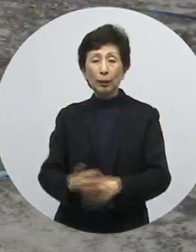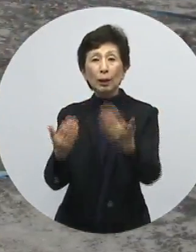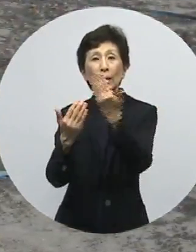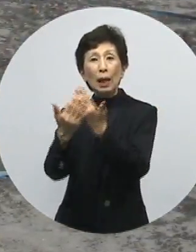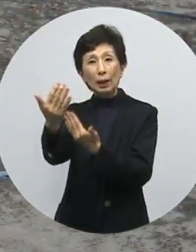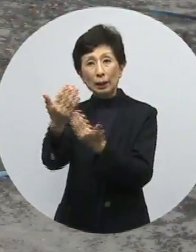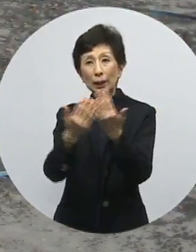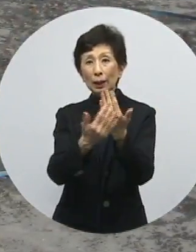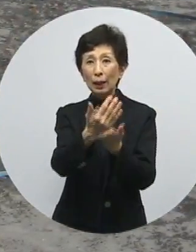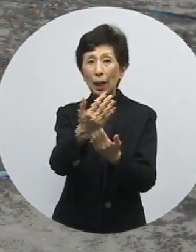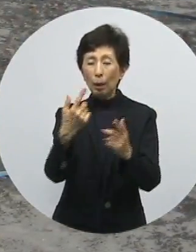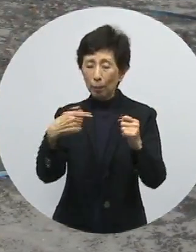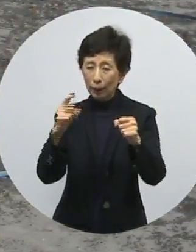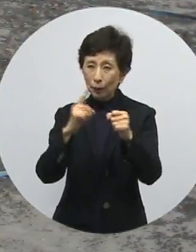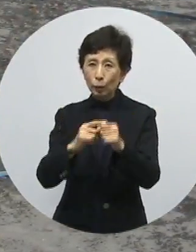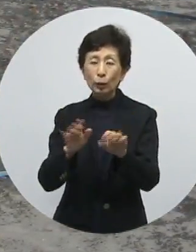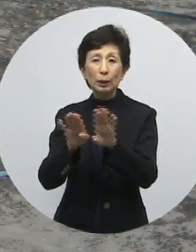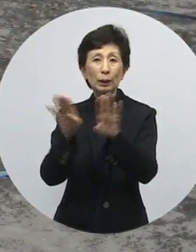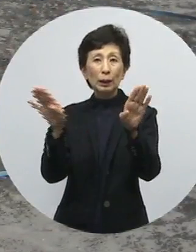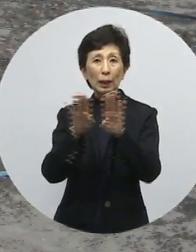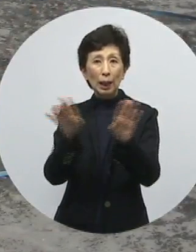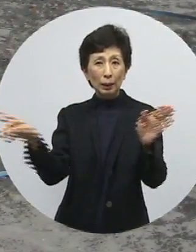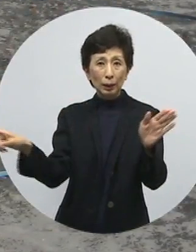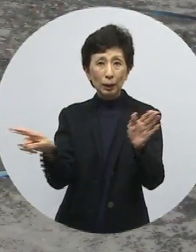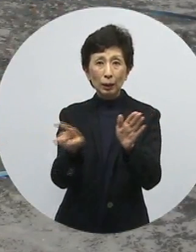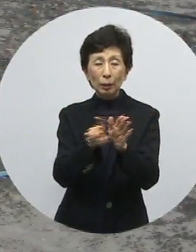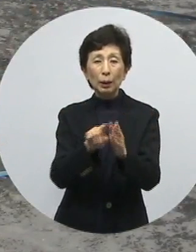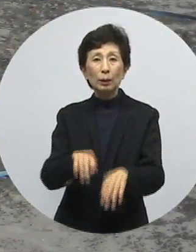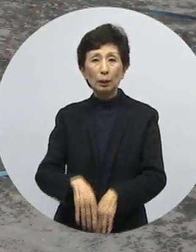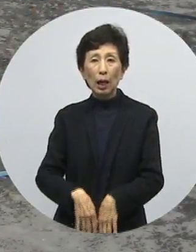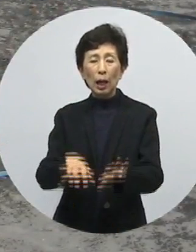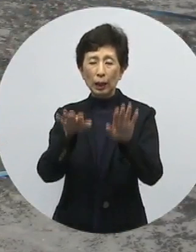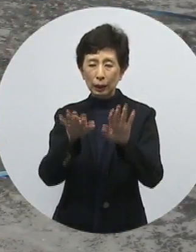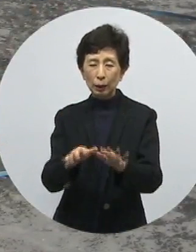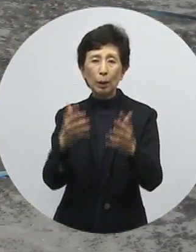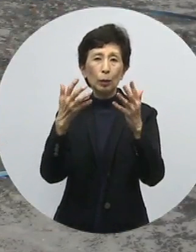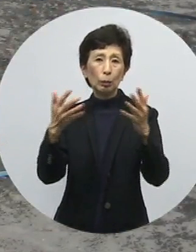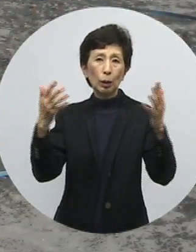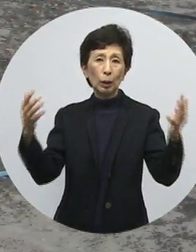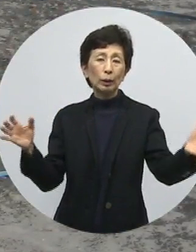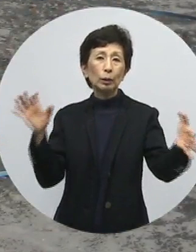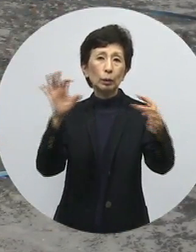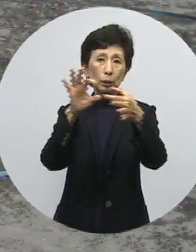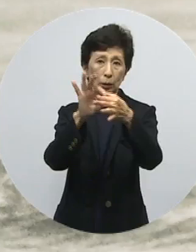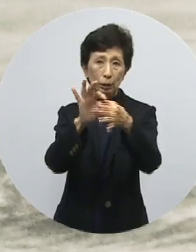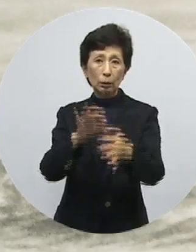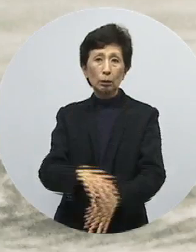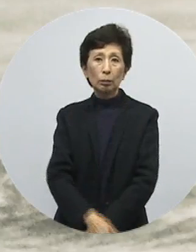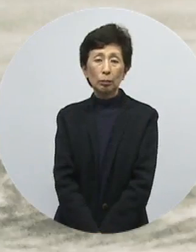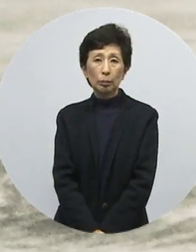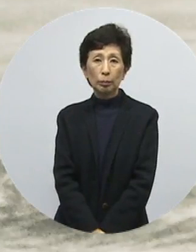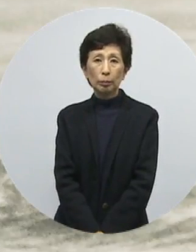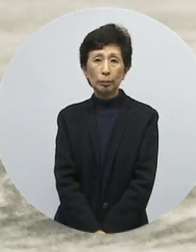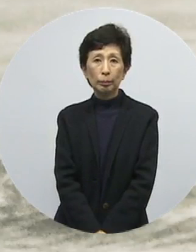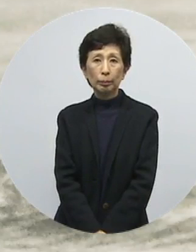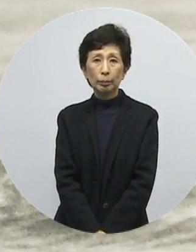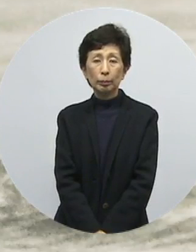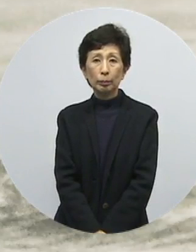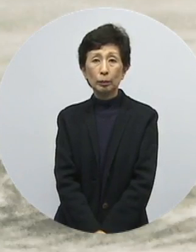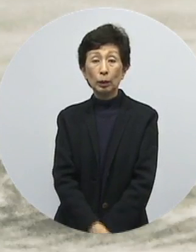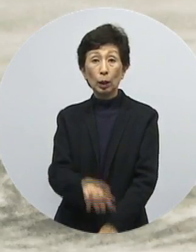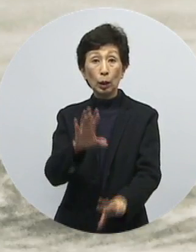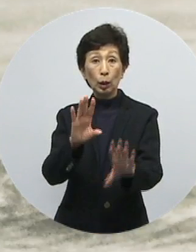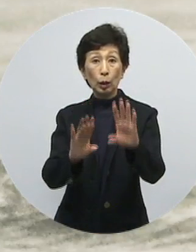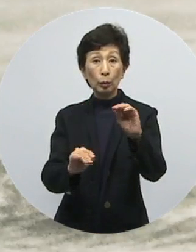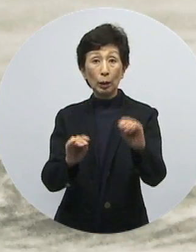会を毎年開くようになりまして、これが今盛況になっております。 鵠沼